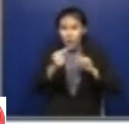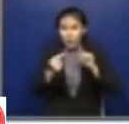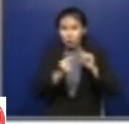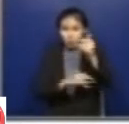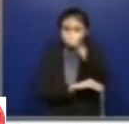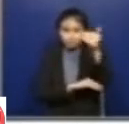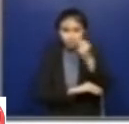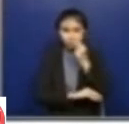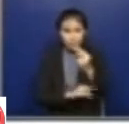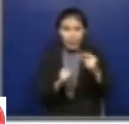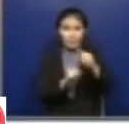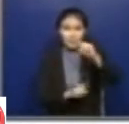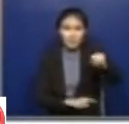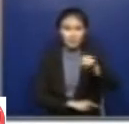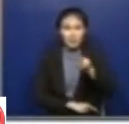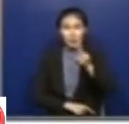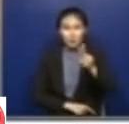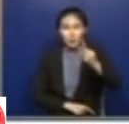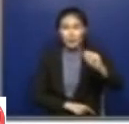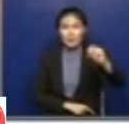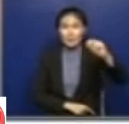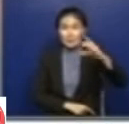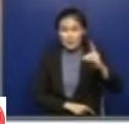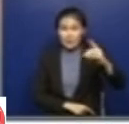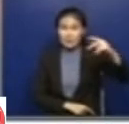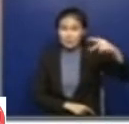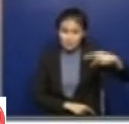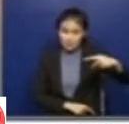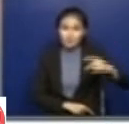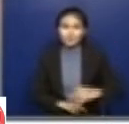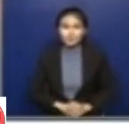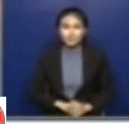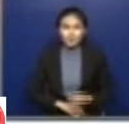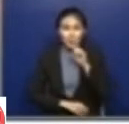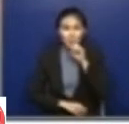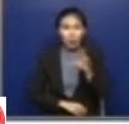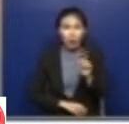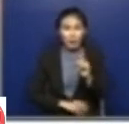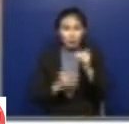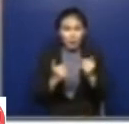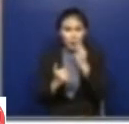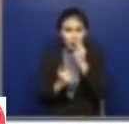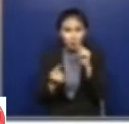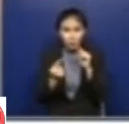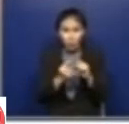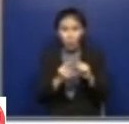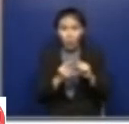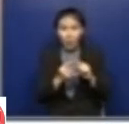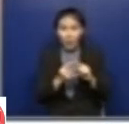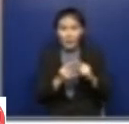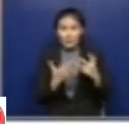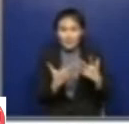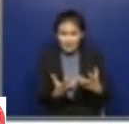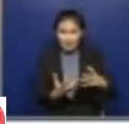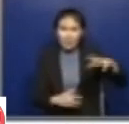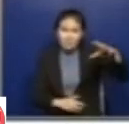หรือ UNDP United Nations Development Program บอกกับเราว่าอุตสาหกรรมเหมืองเป็นโอกาสในการพัฒ